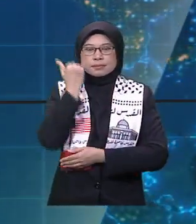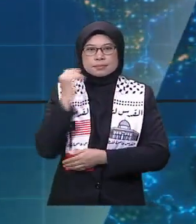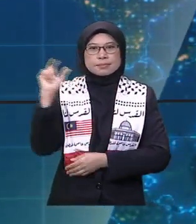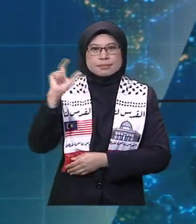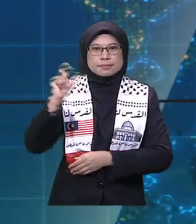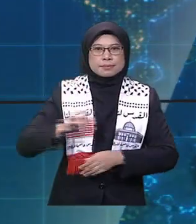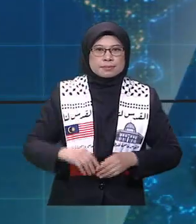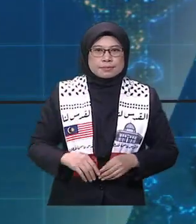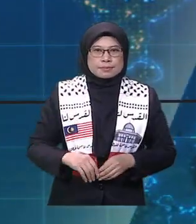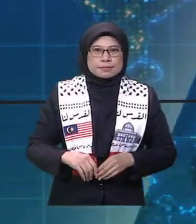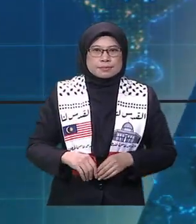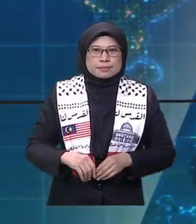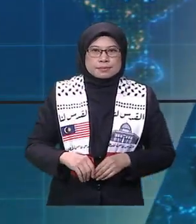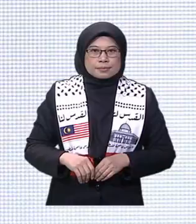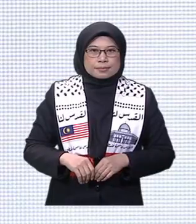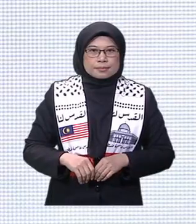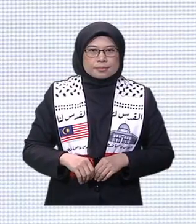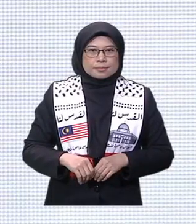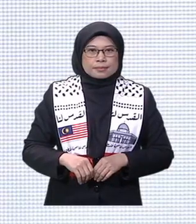syariah.